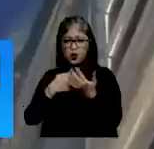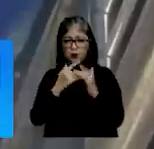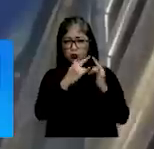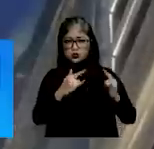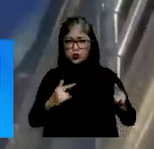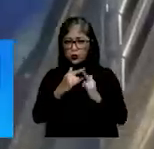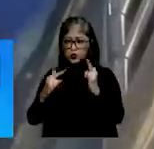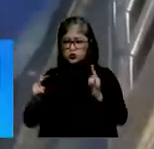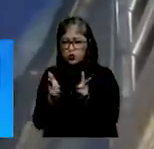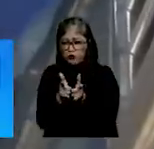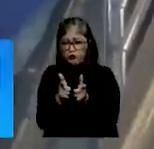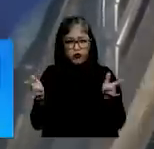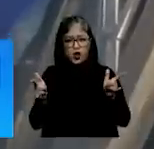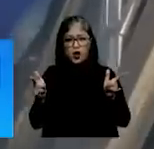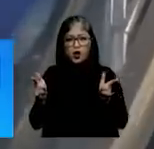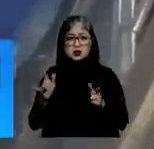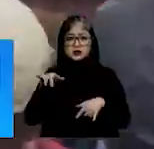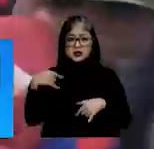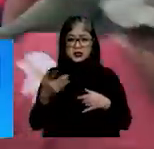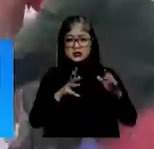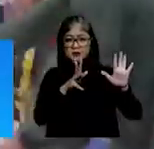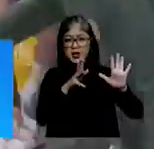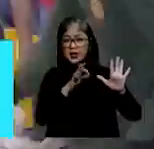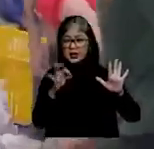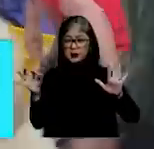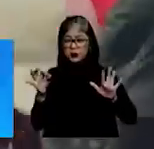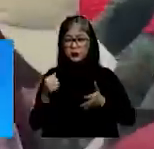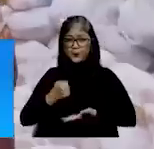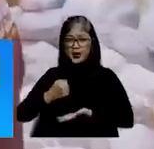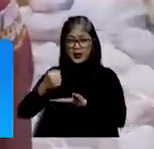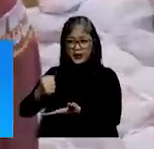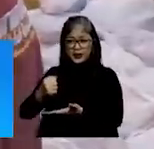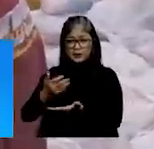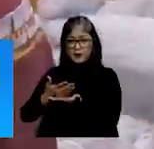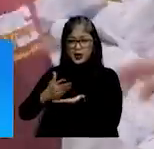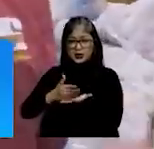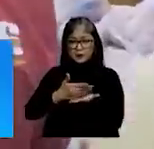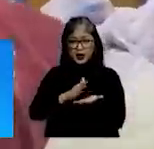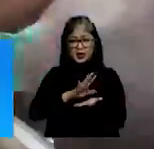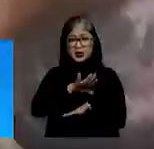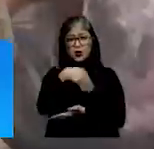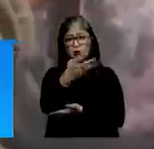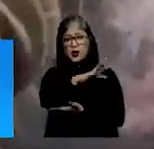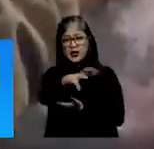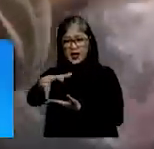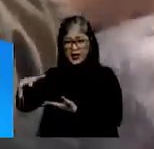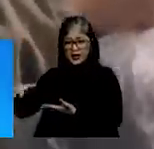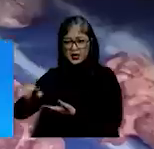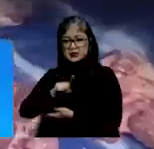dan kambing dikemas dalam 9.000 paket dan dibagikan hingga keluar daerah, diantaranya ke Wonosobo, Batang, dan